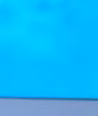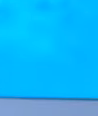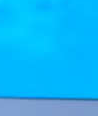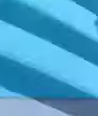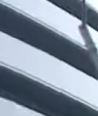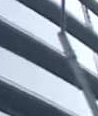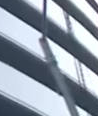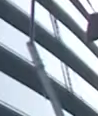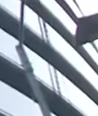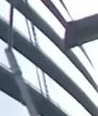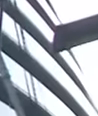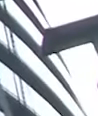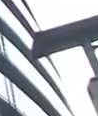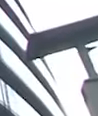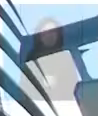online.